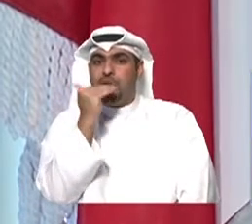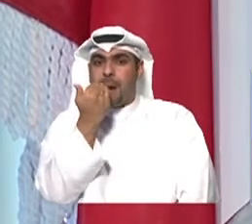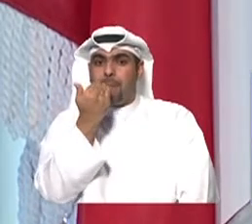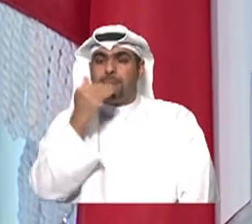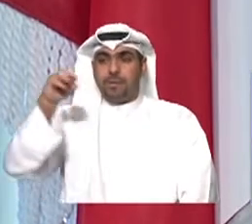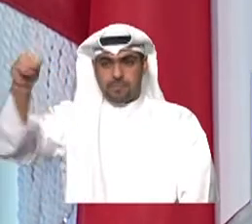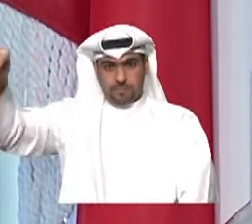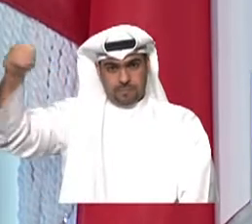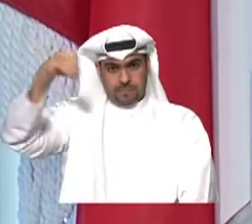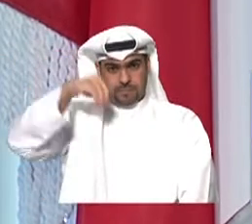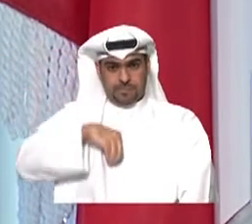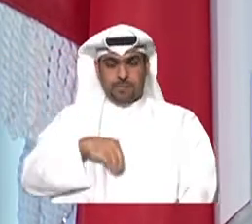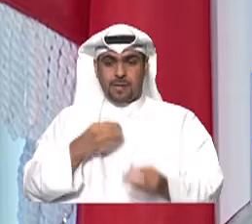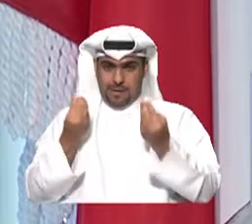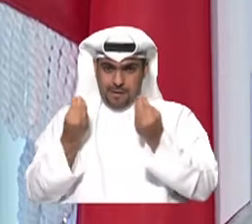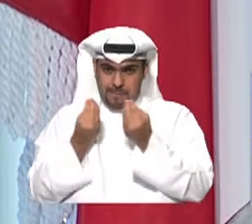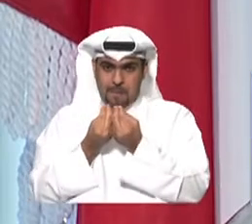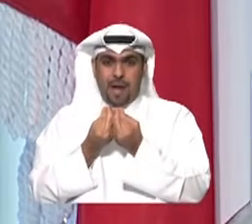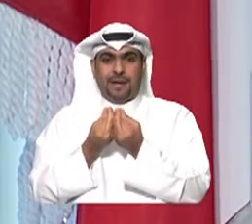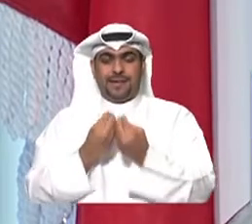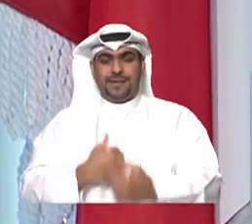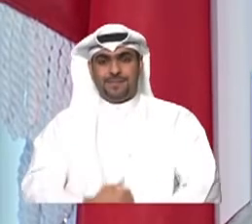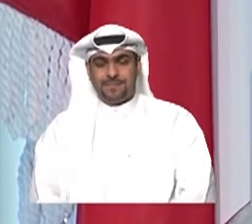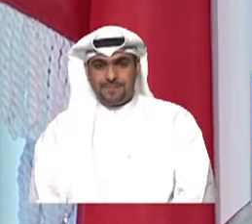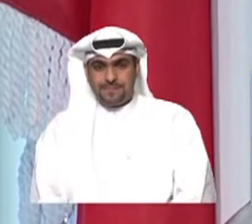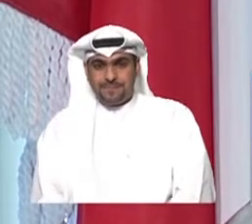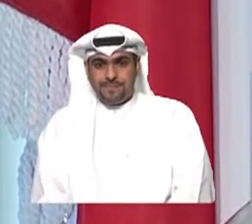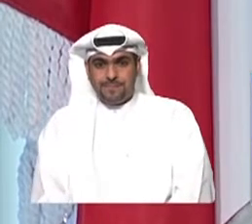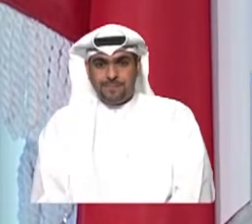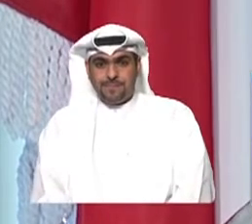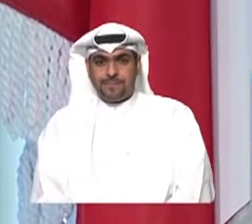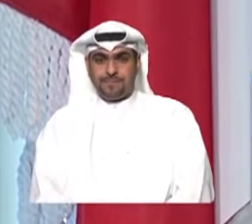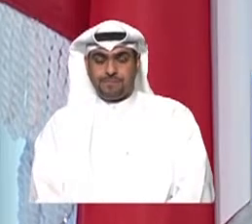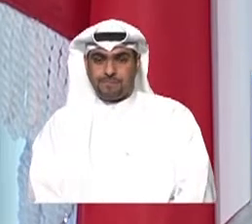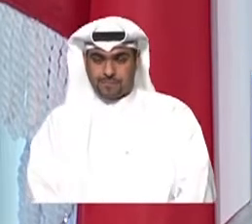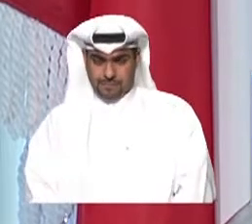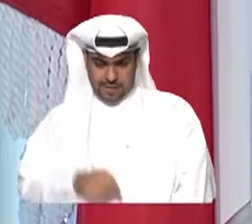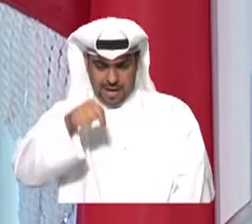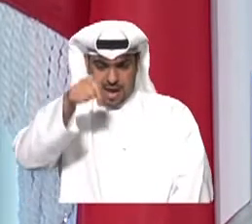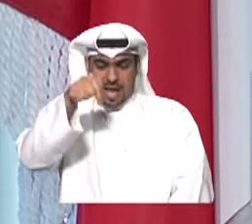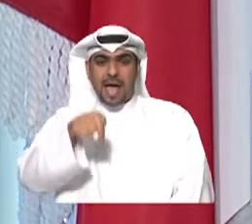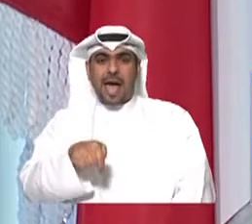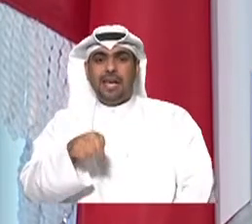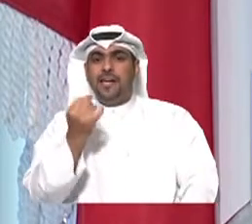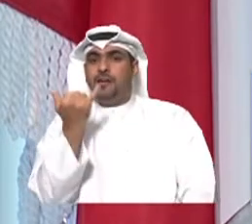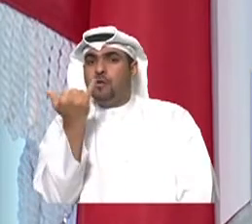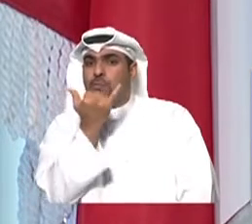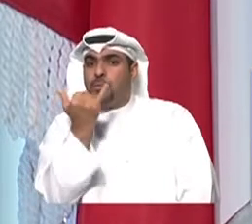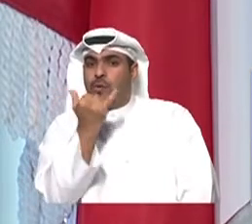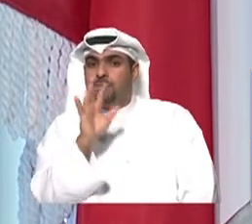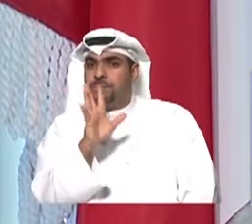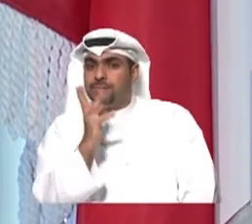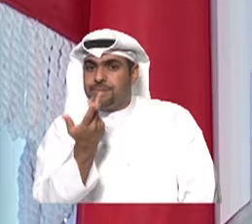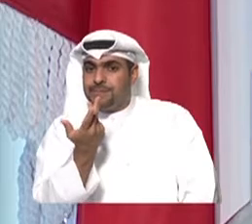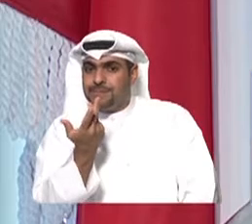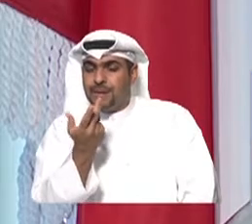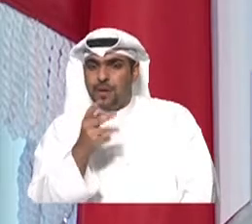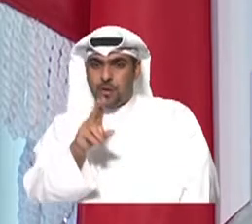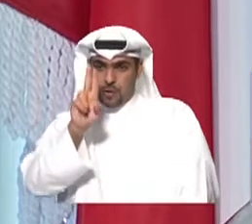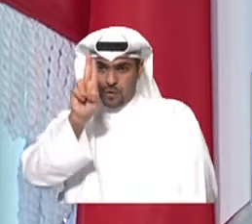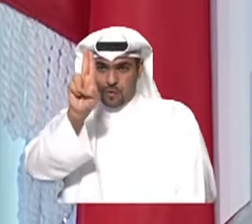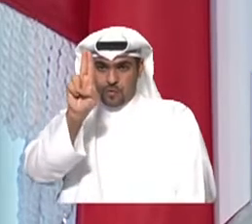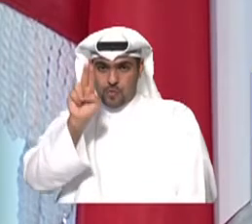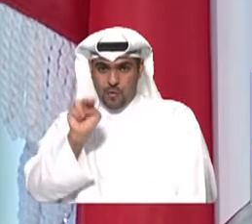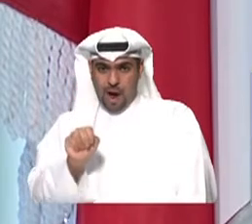هذه الجهود. ونعول هنا كثيرا على الدور الذي تطلع به الأمم المتحدة في